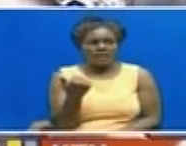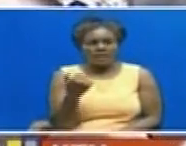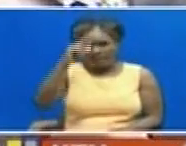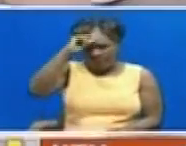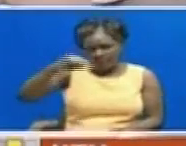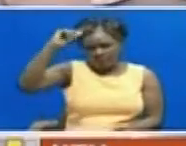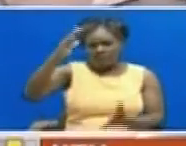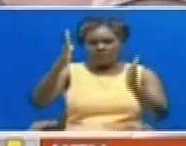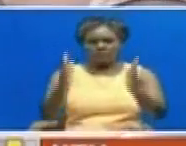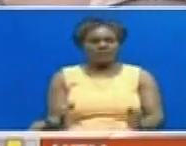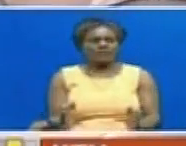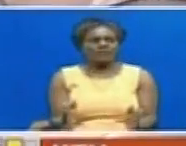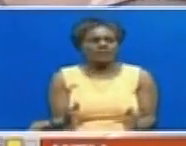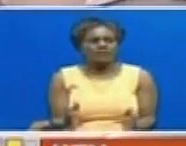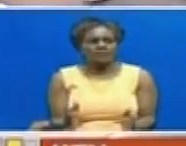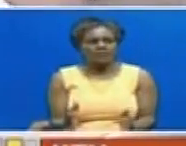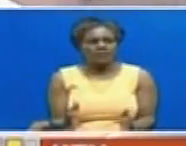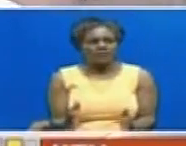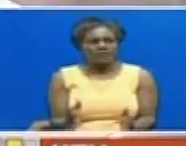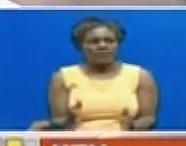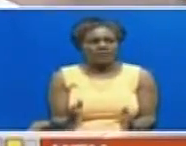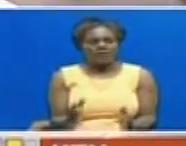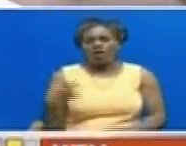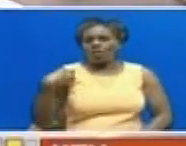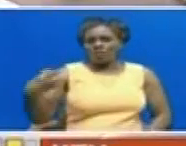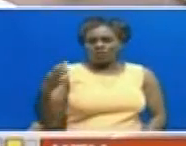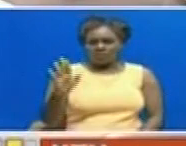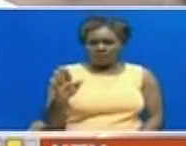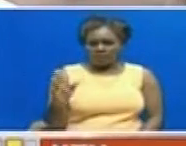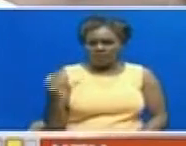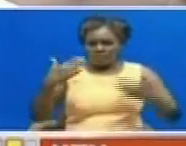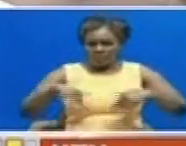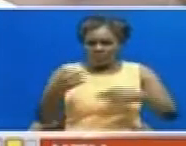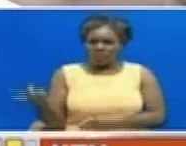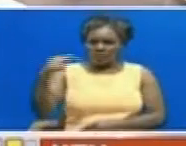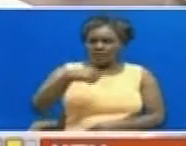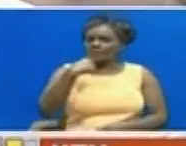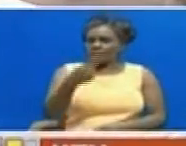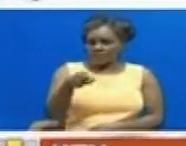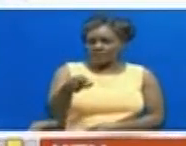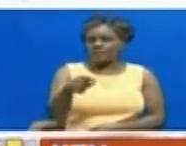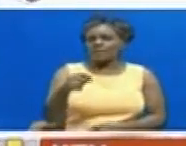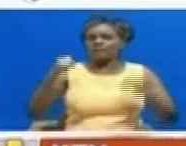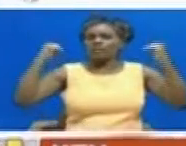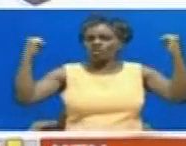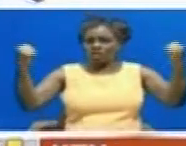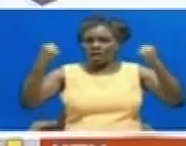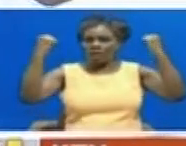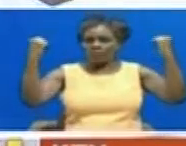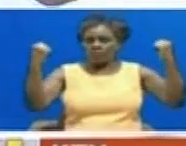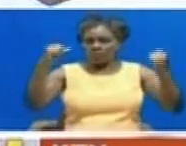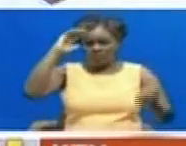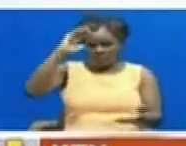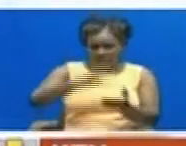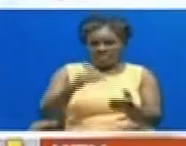heshima kubwa sana. Elisha, mkubwa yake yenyewe. Waliofika hapa walimtaja kama shujaa na aliyejipa moyo wa imani